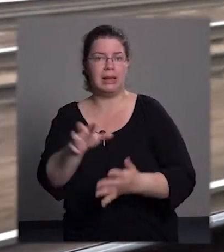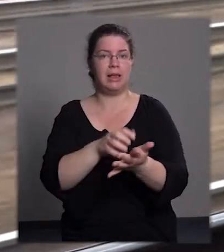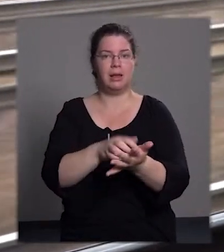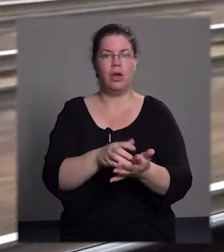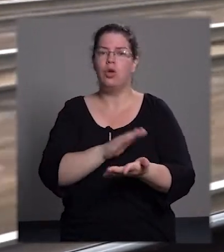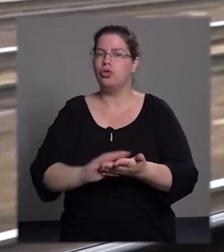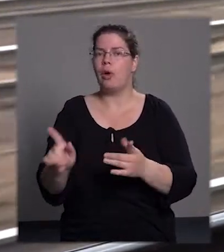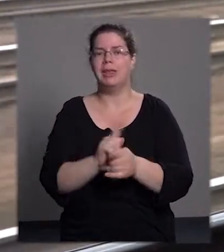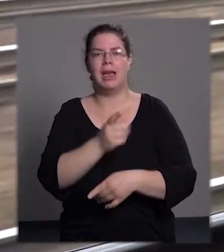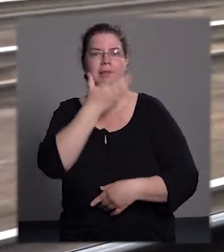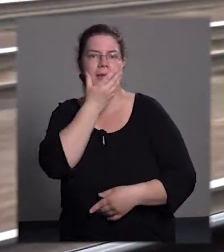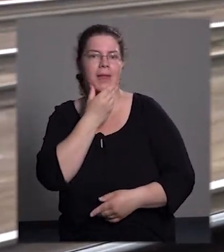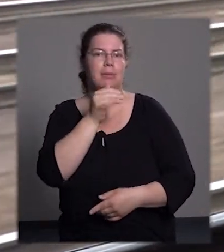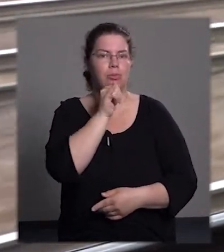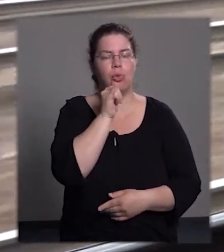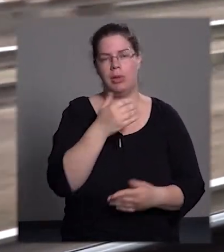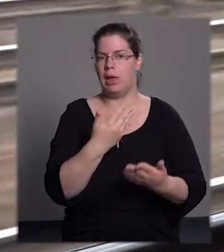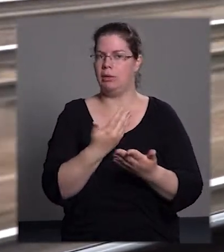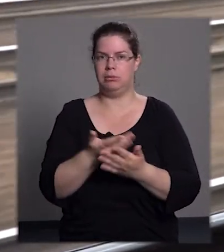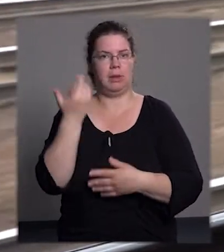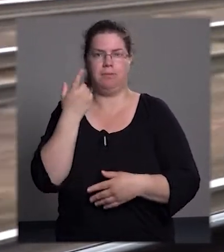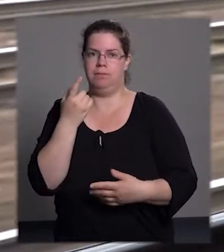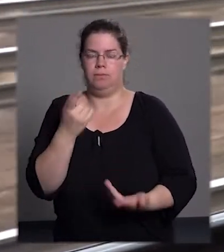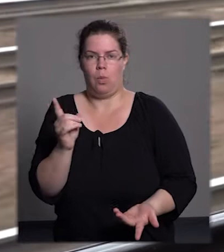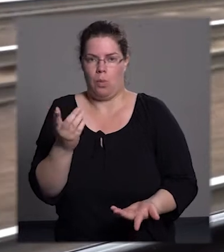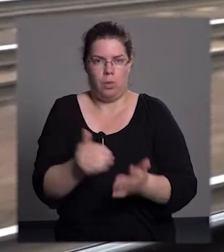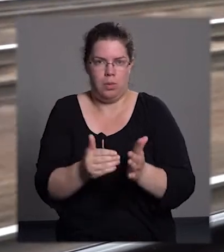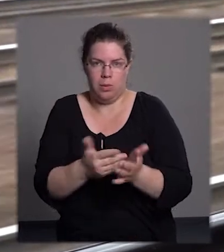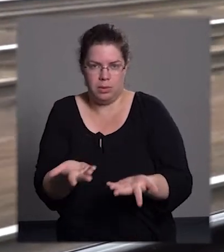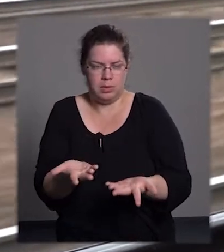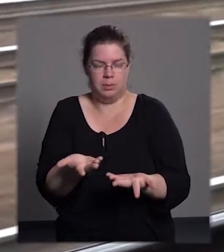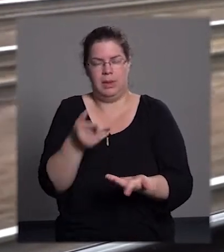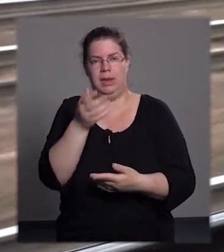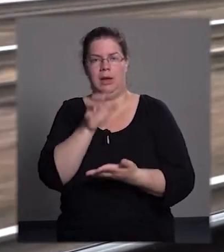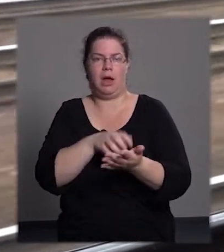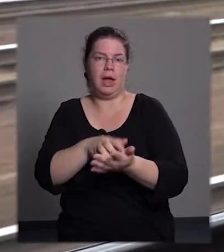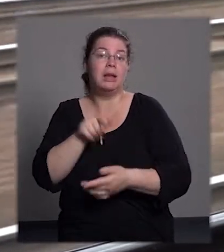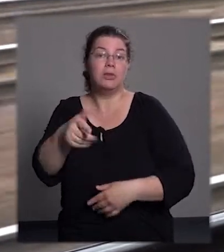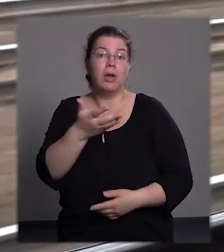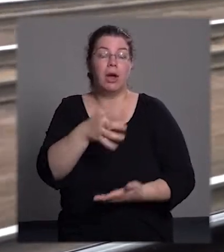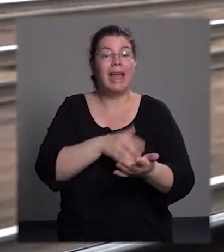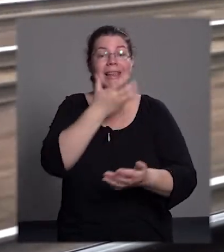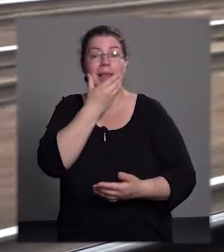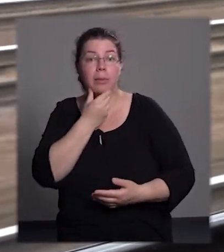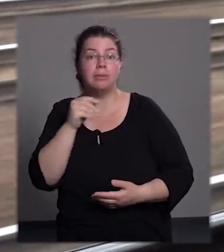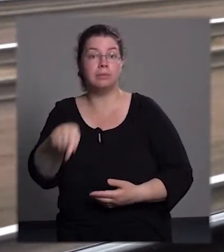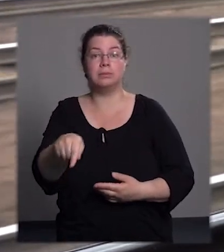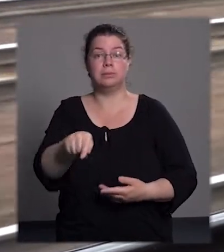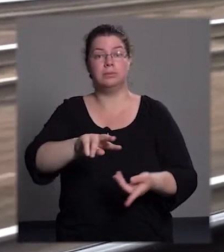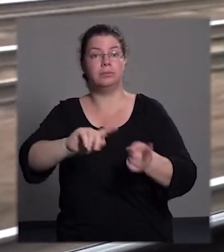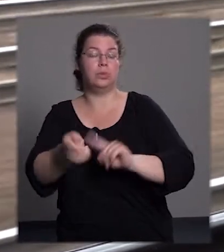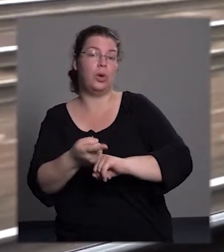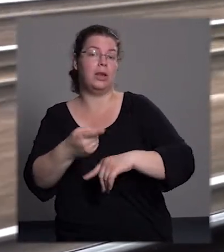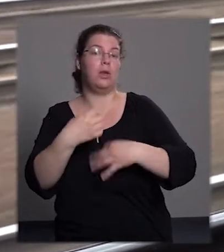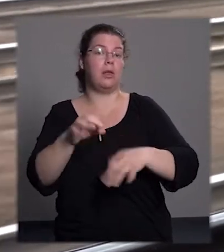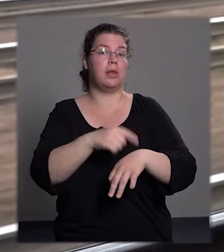zöldek és szépek nem voltak a kertek. Az emberek jelentős része ma a kertszépítésre fordította a szabadidejét, amiből most a